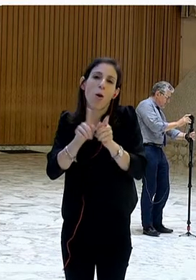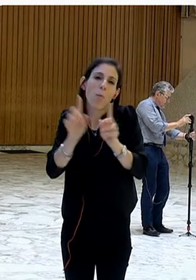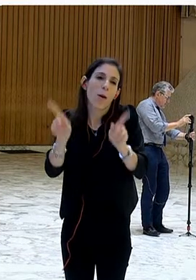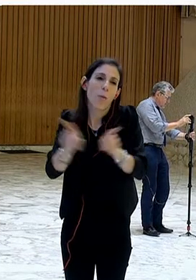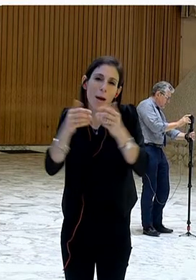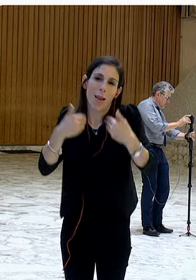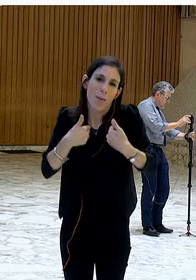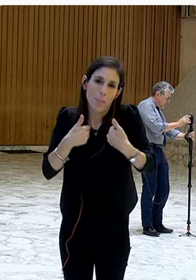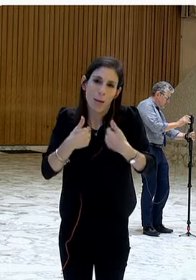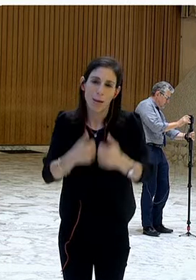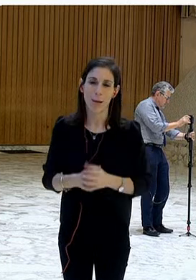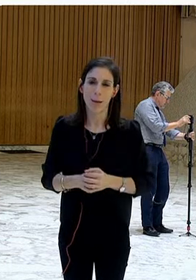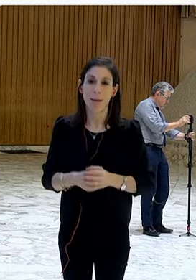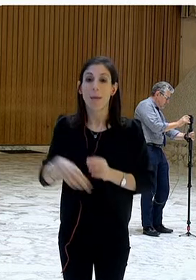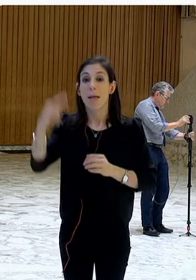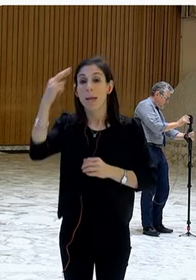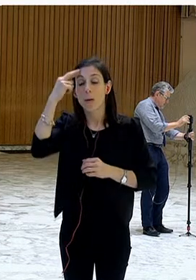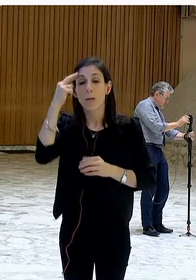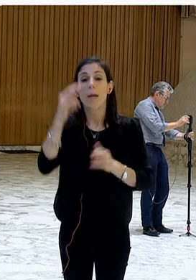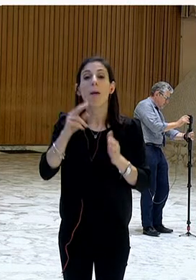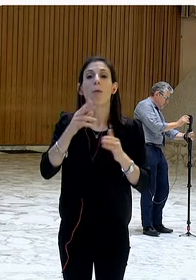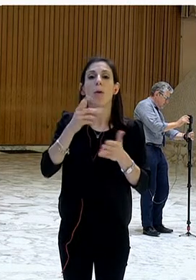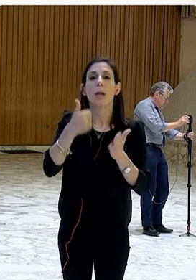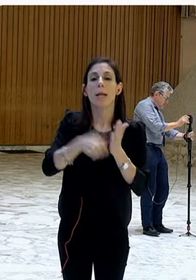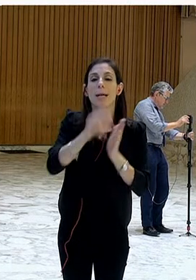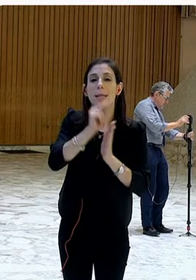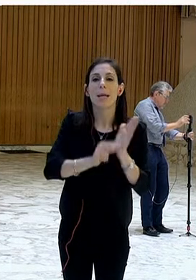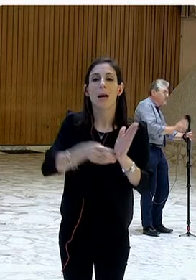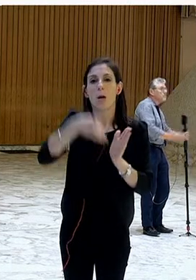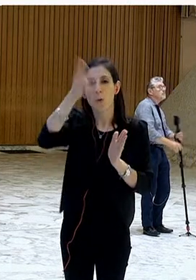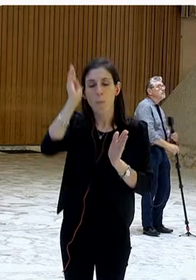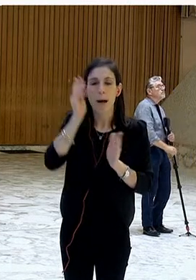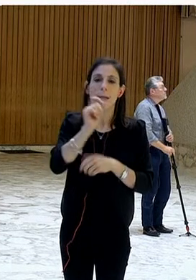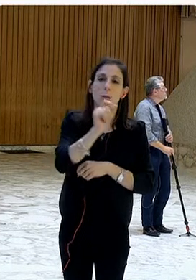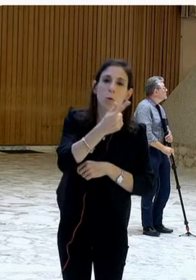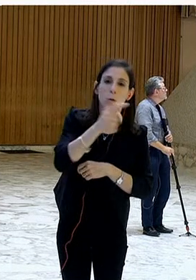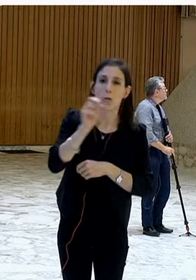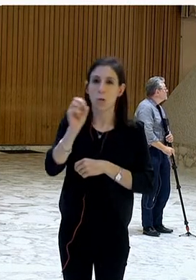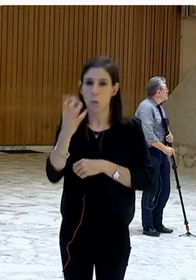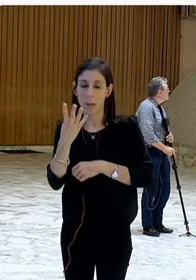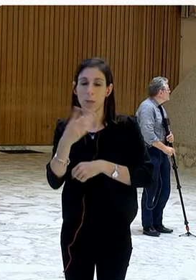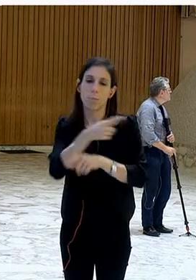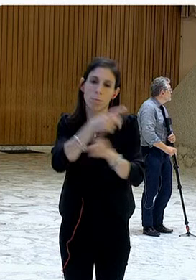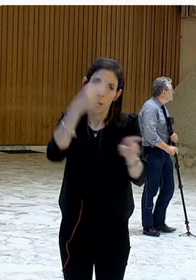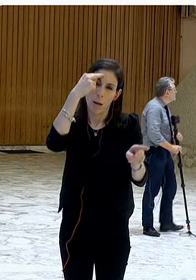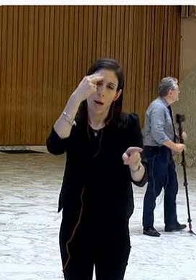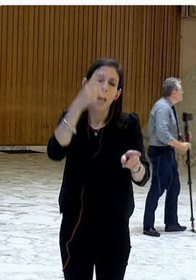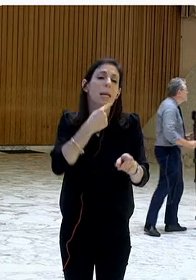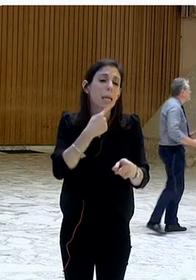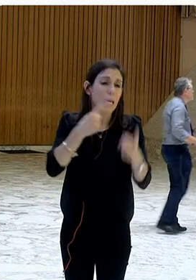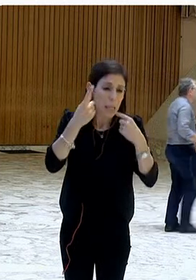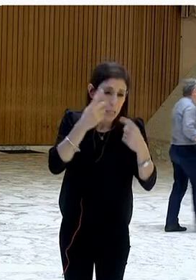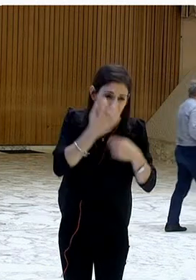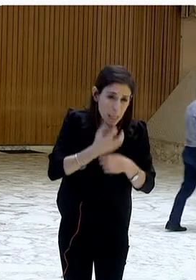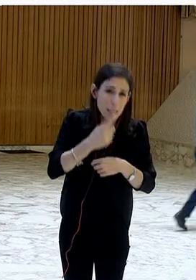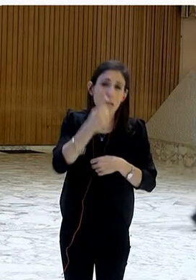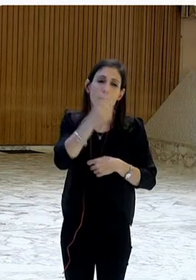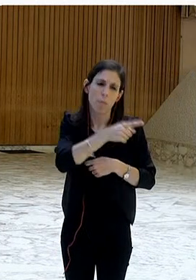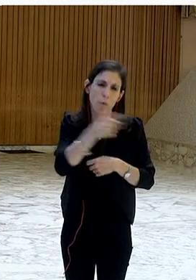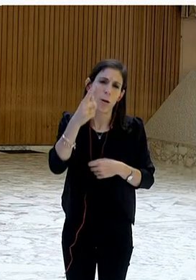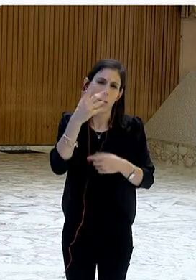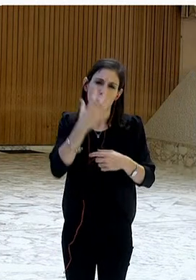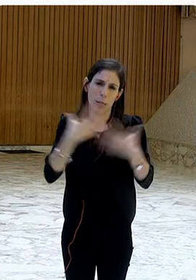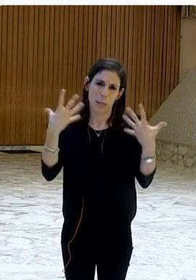Rappelons-nous Romains 12, 15, « Réjouissez-vous avec qui est dans la joie, pleurez avec qui pleure. » C'est l'antidote